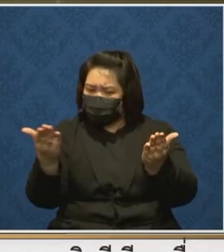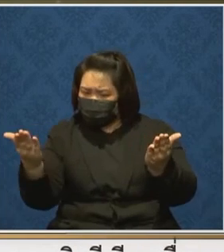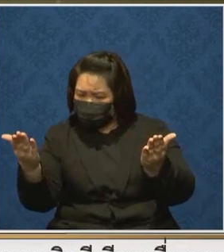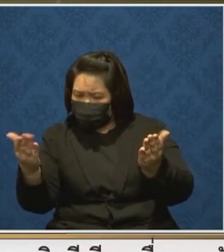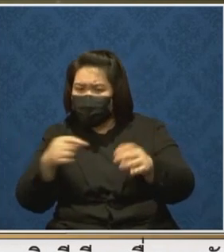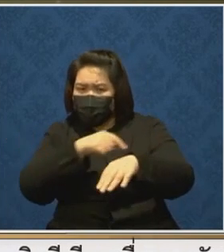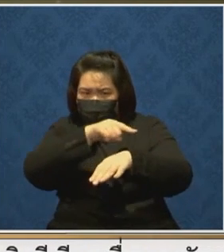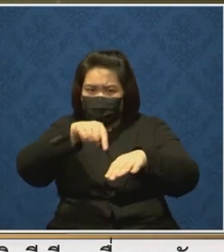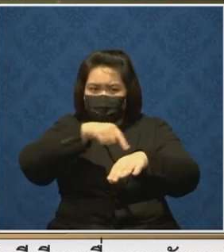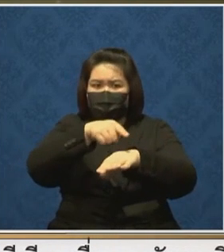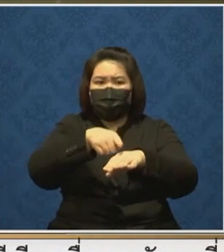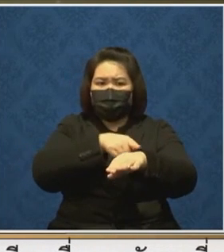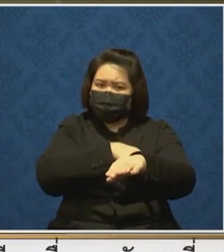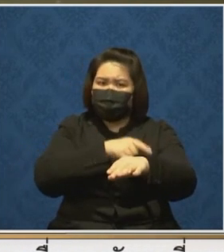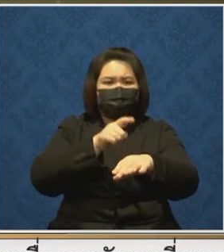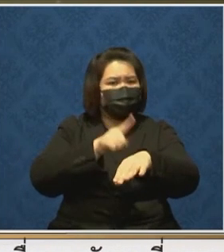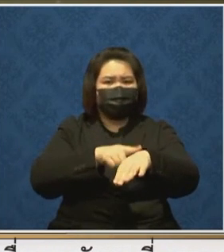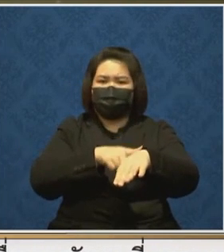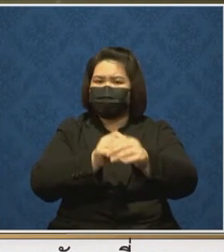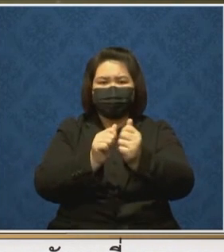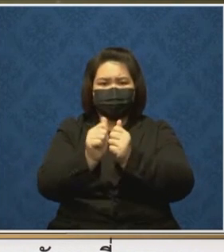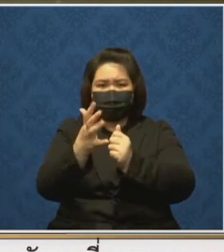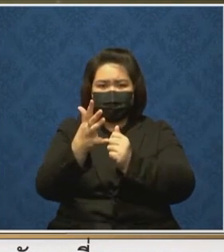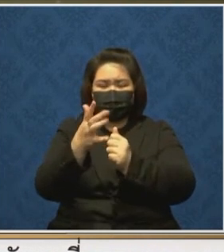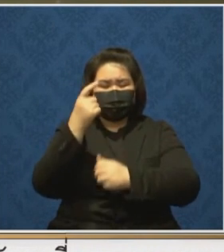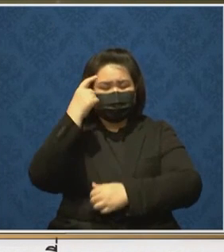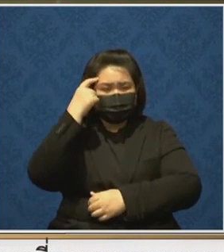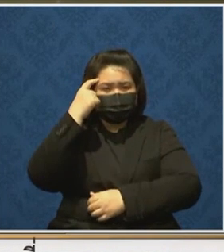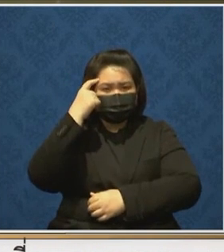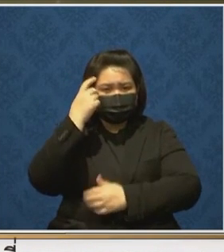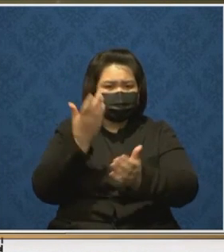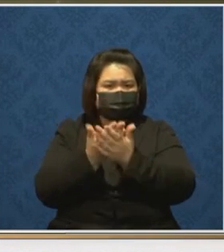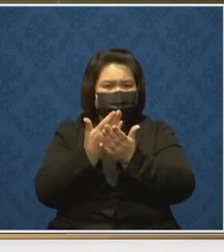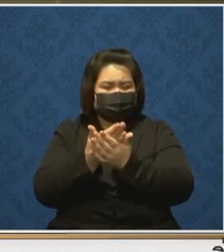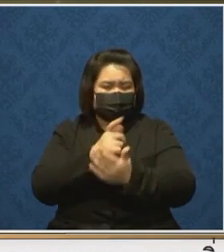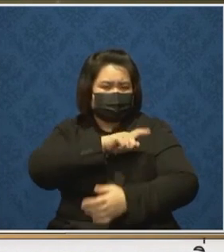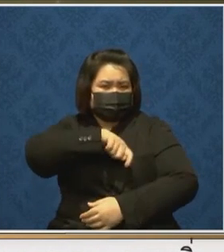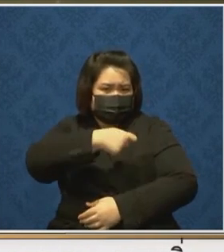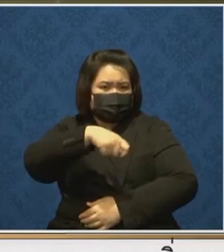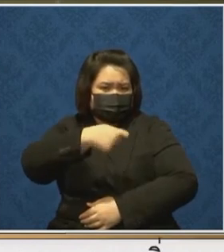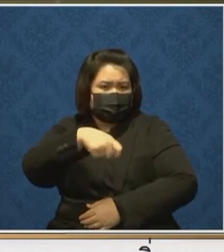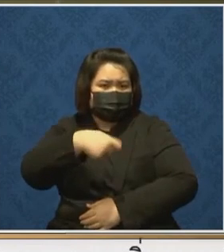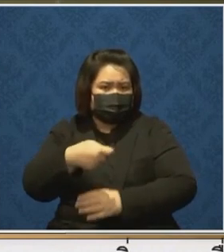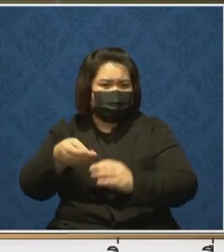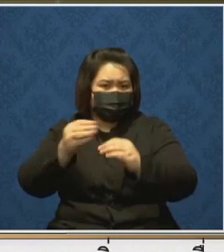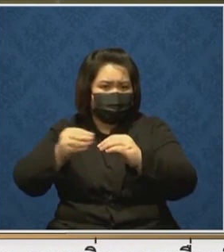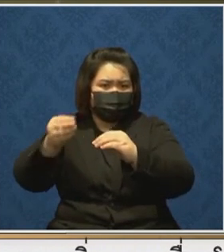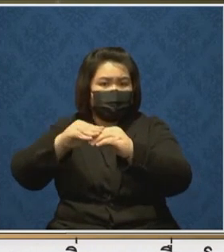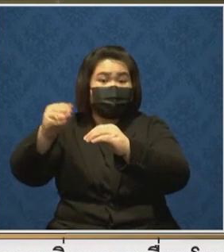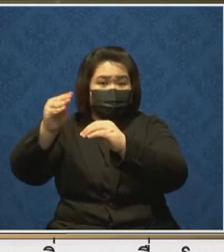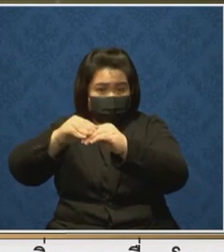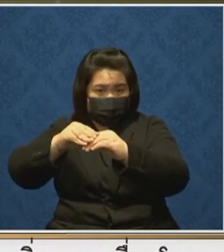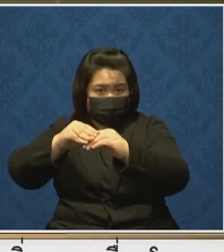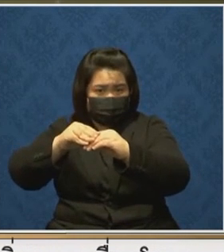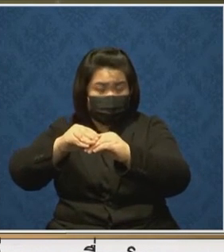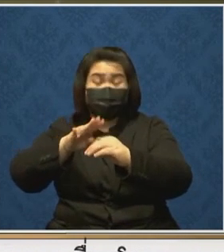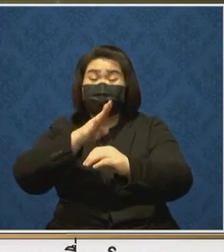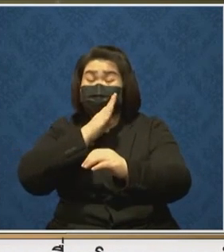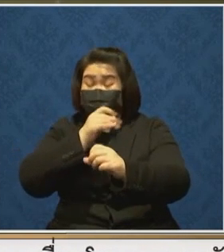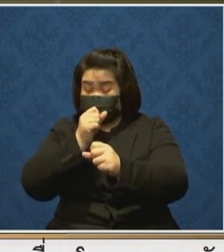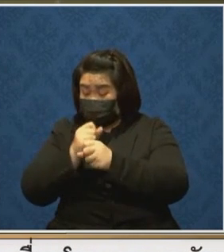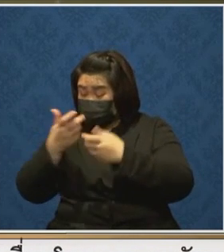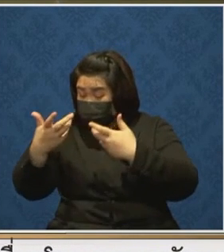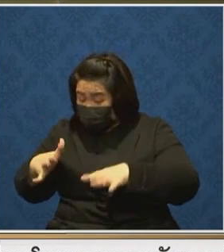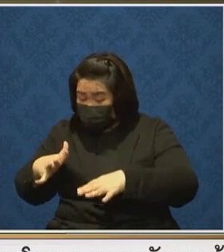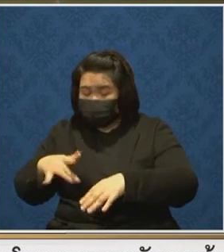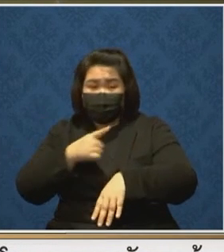ลานานซึ่งจะไม่ธันท่รทีจึงอาจทำให้ค่าเสีหายทเกดขึ้นมีเพิมขึ้นไปเร-เรื่อยจนกว่าจะเดิมเนนการเส